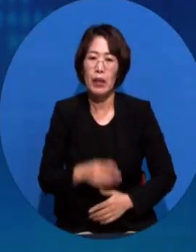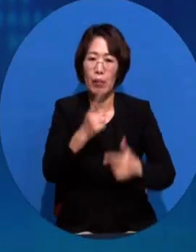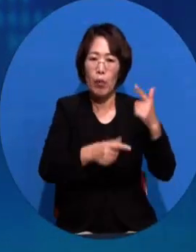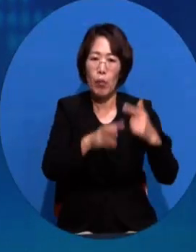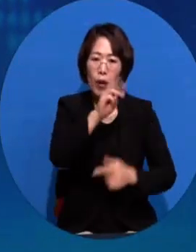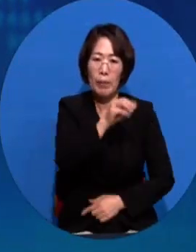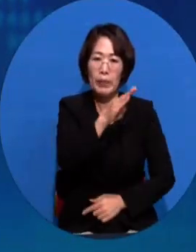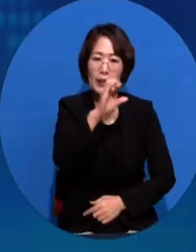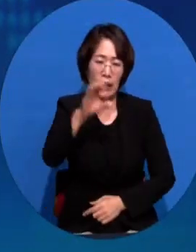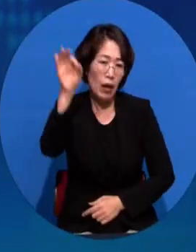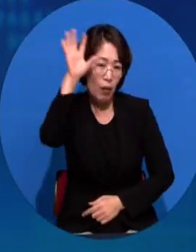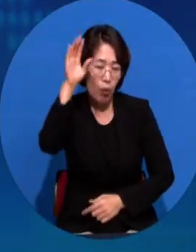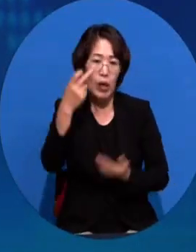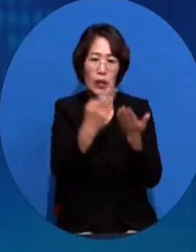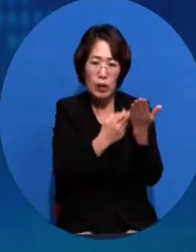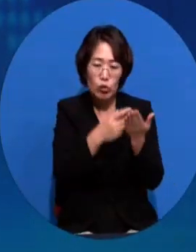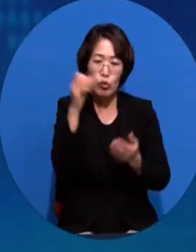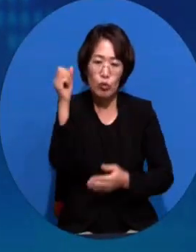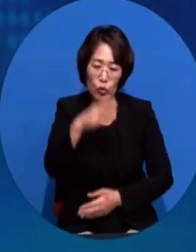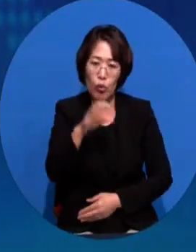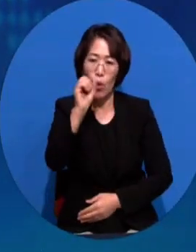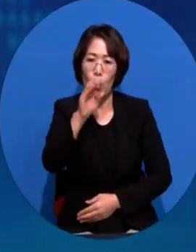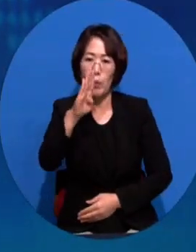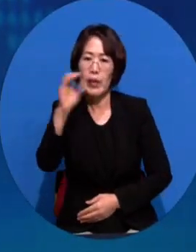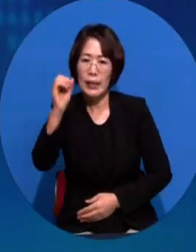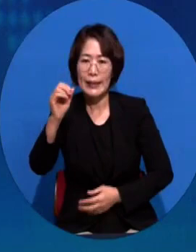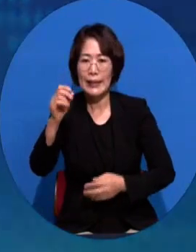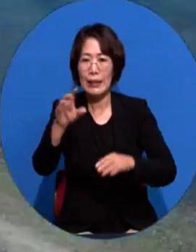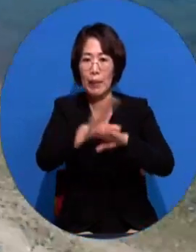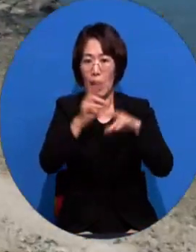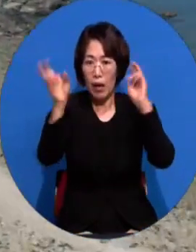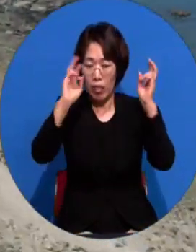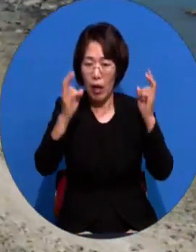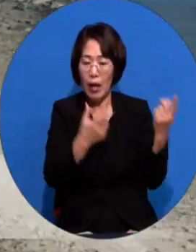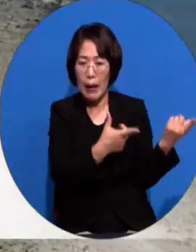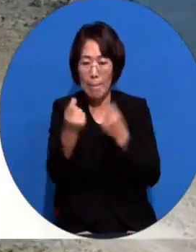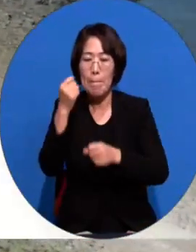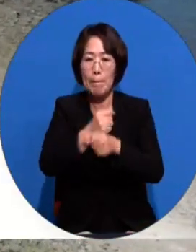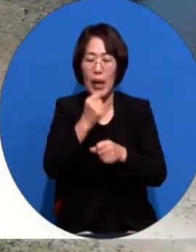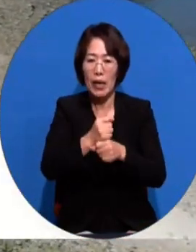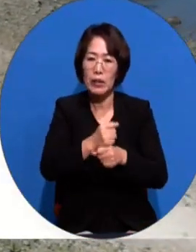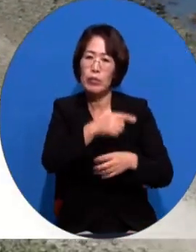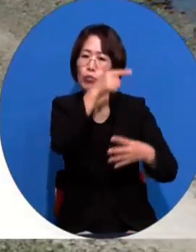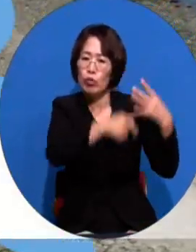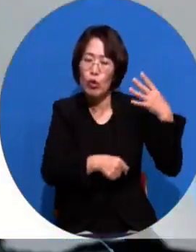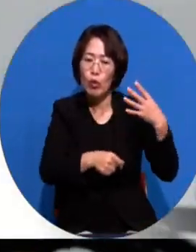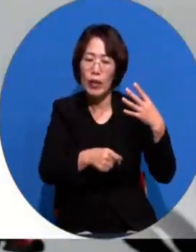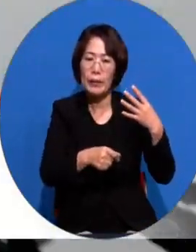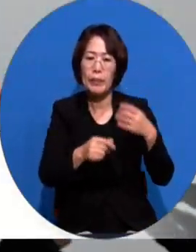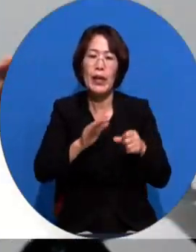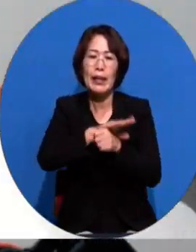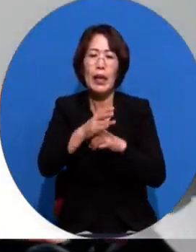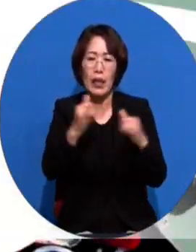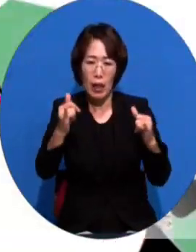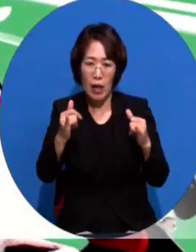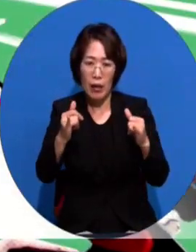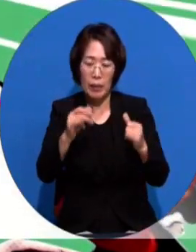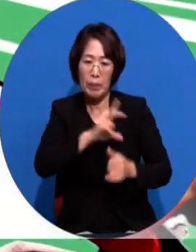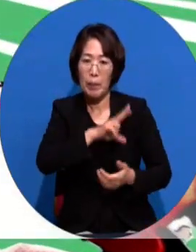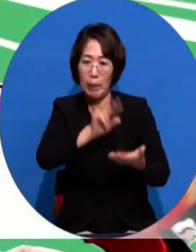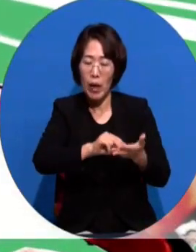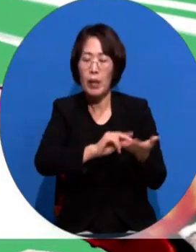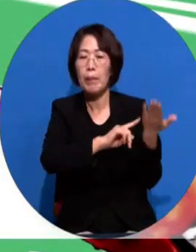목포 MBC와 포항 MBC, 제주 MBC, OBS 공동 제작 프로그램 선바디 투럽이 첫